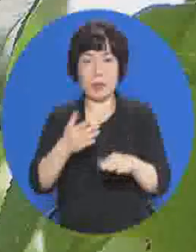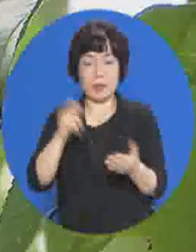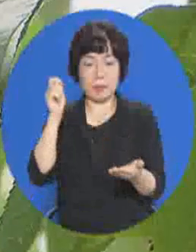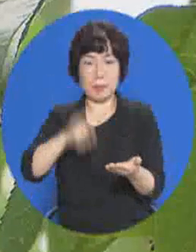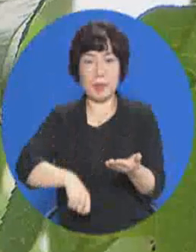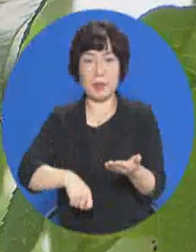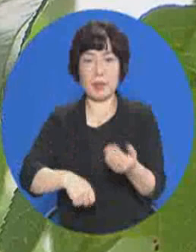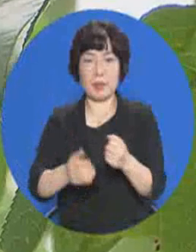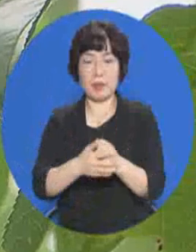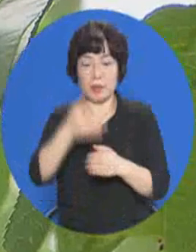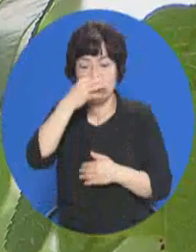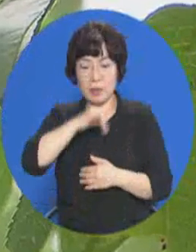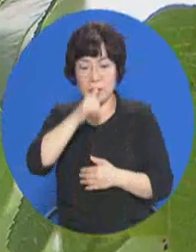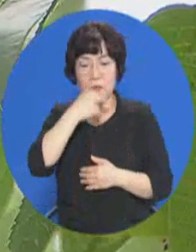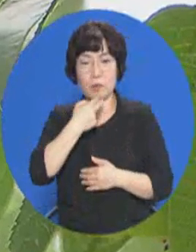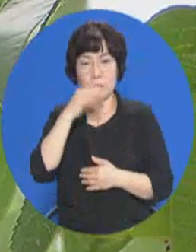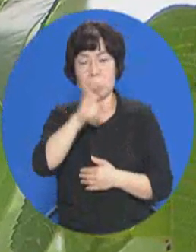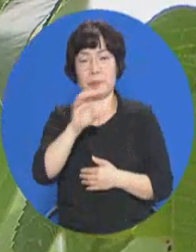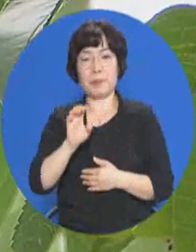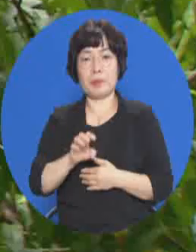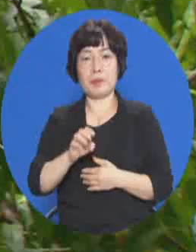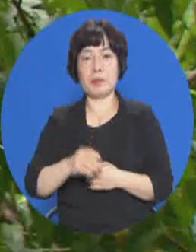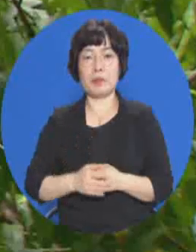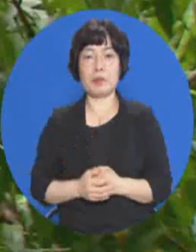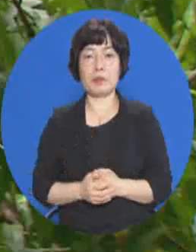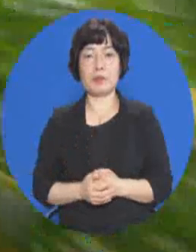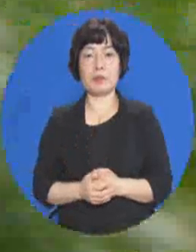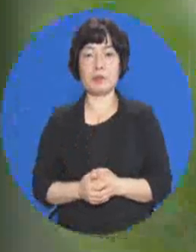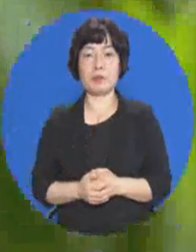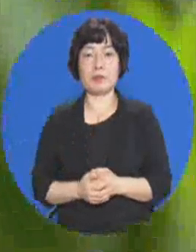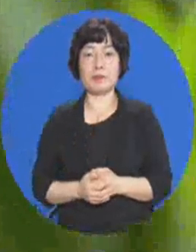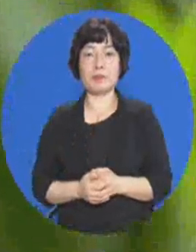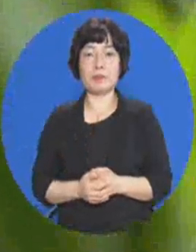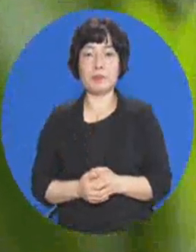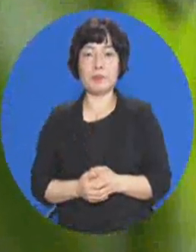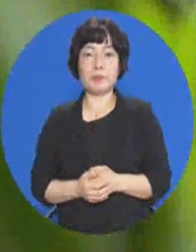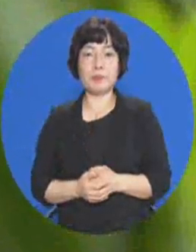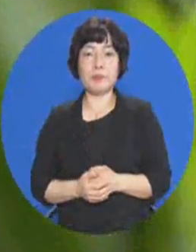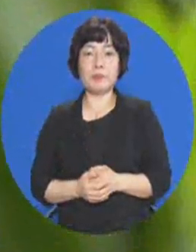있어 실효성에 대한 의문은 여전한 상황입니다. MBC 뉴스 조희원입니다.